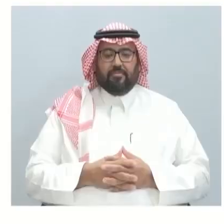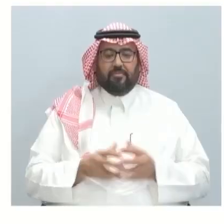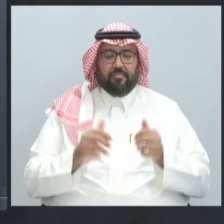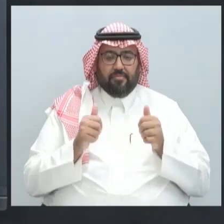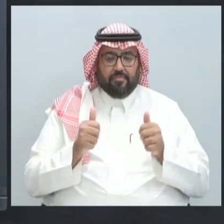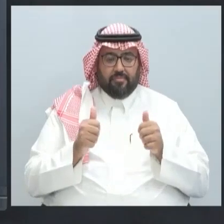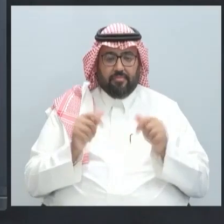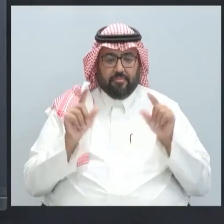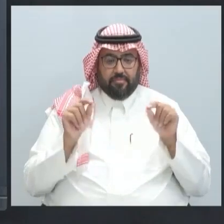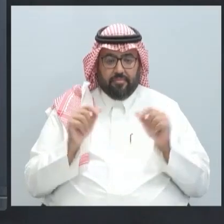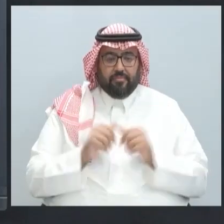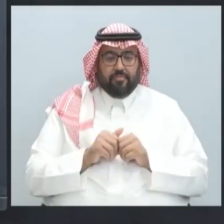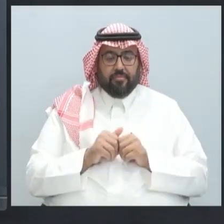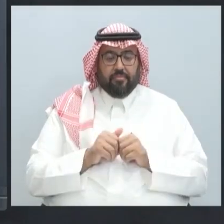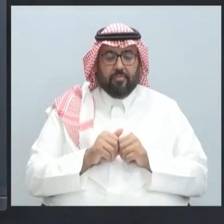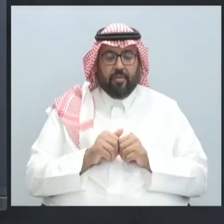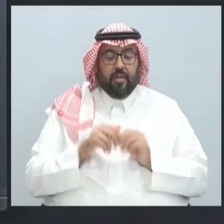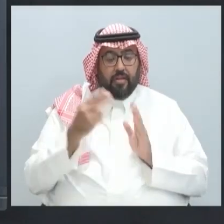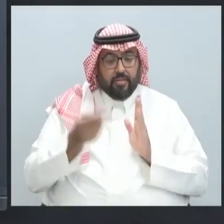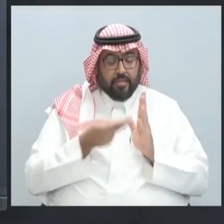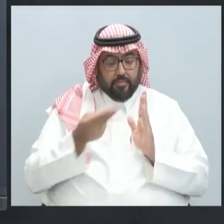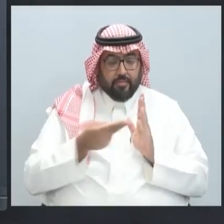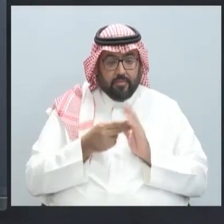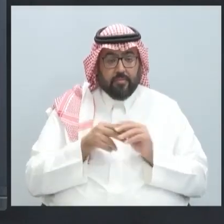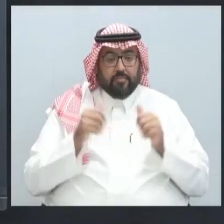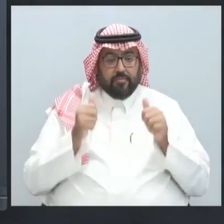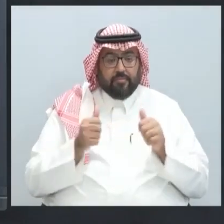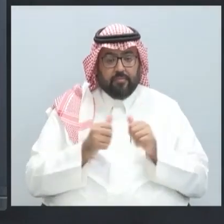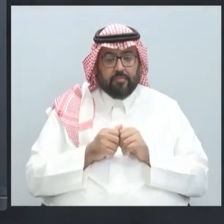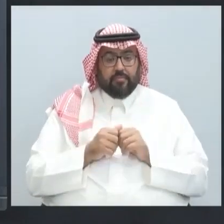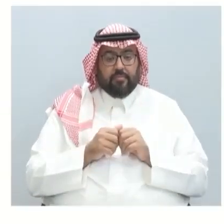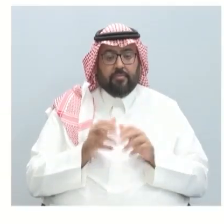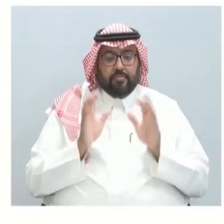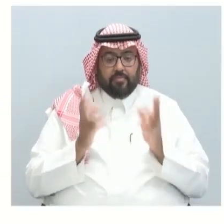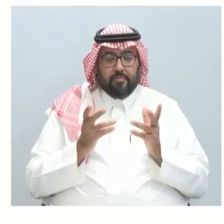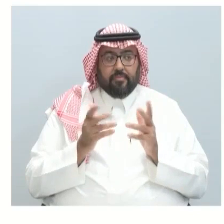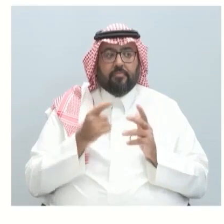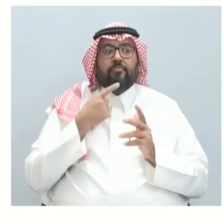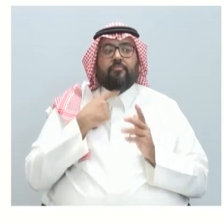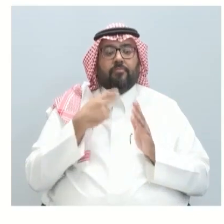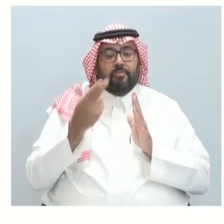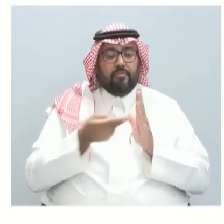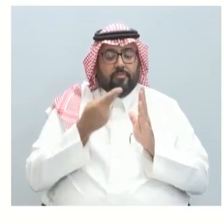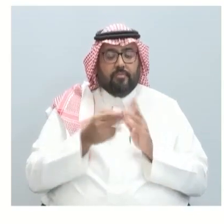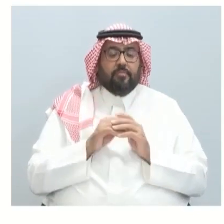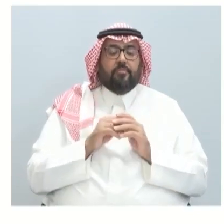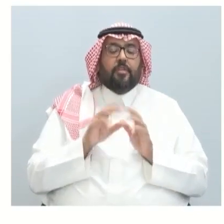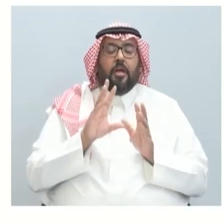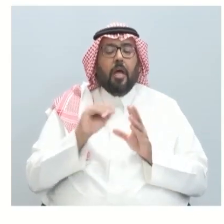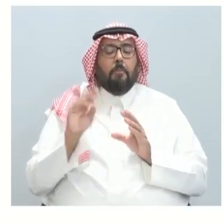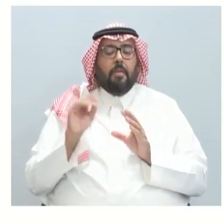ها يا مبدعين هل رسمتم بارك الله فيكم اذا نريد ان نرسم شيء